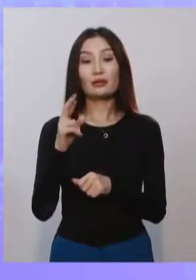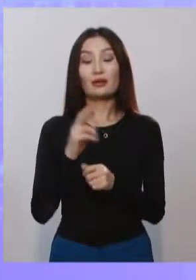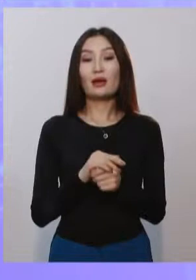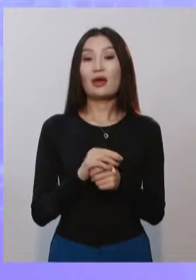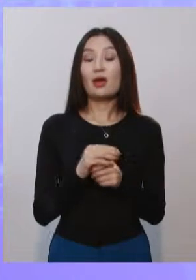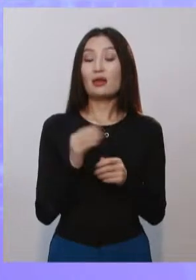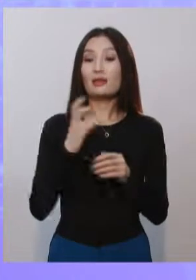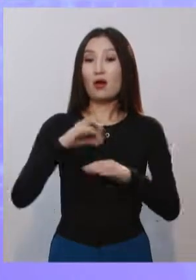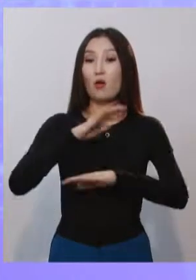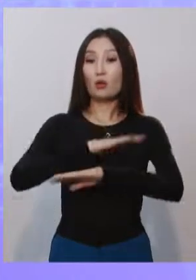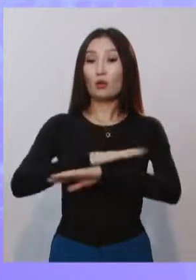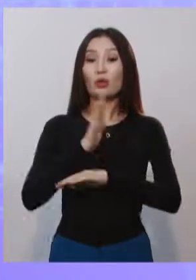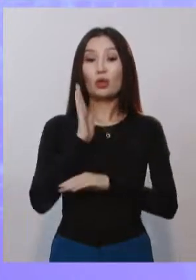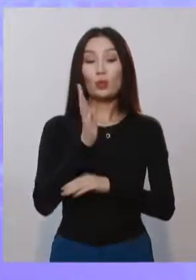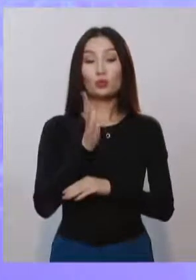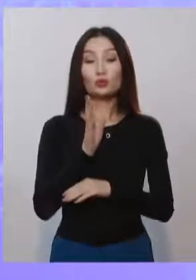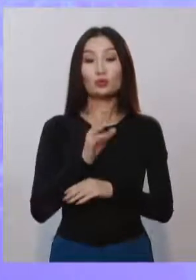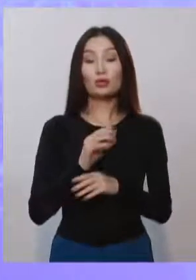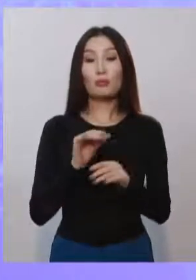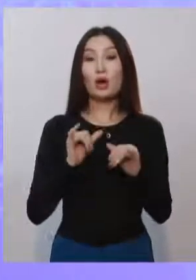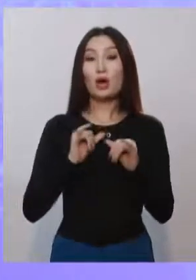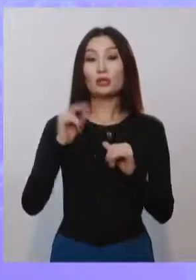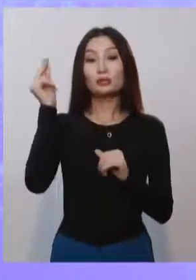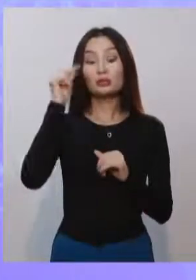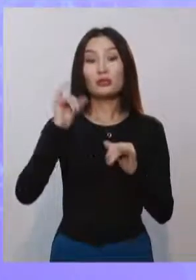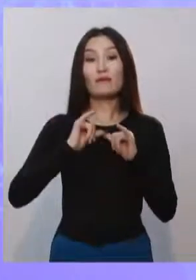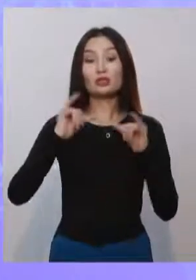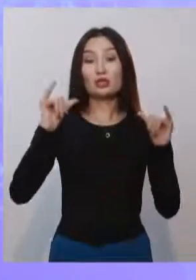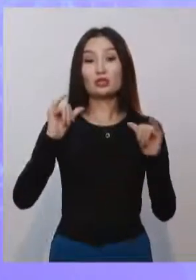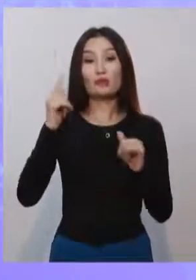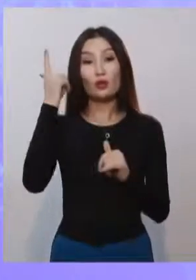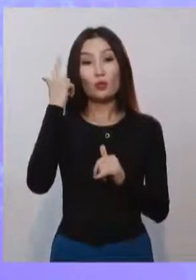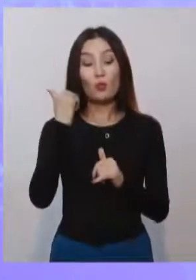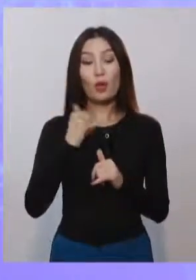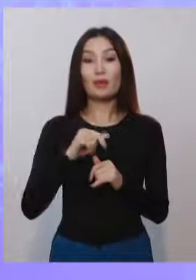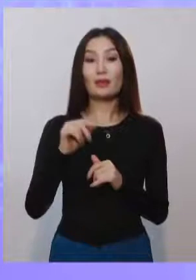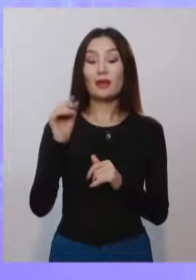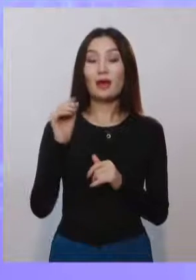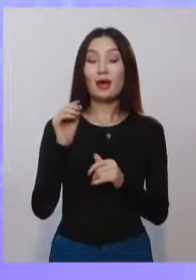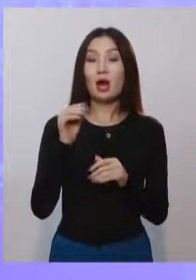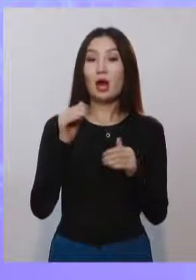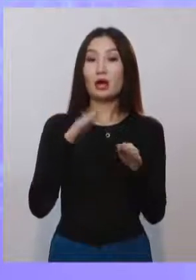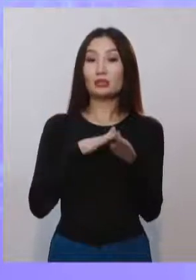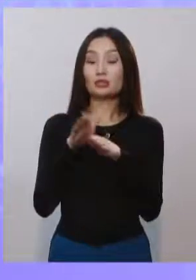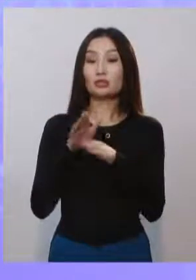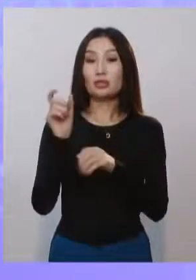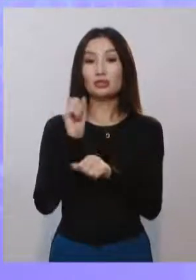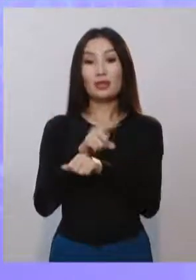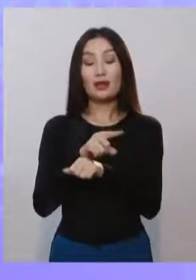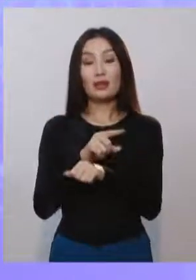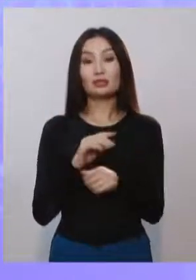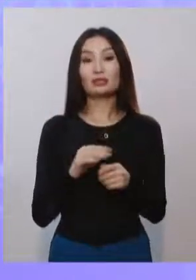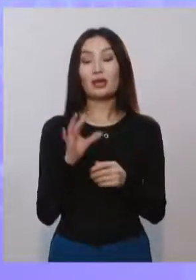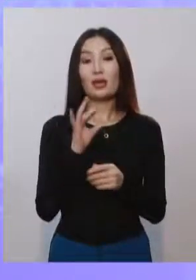уроке будем совершенствовать умение решать задачи и выражение